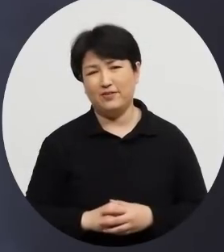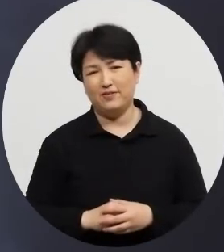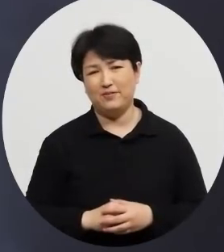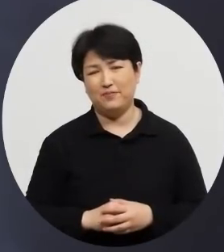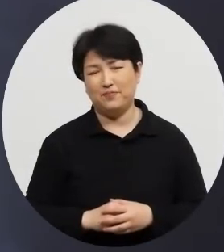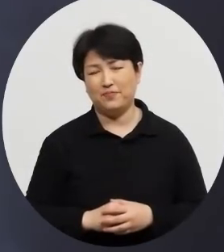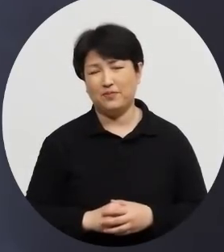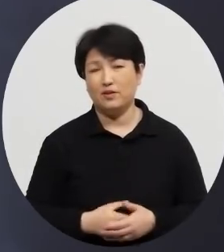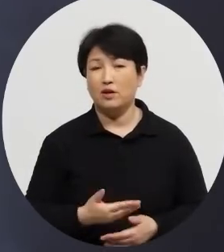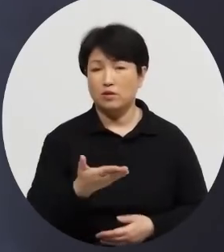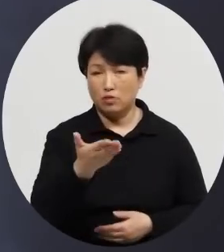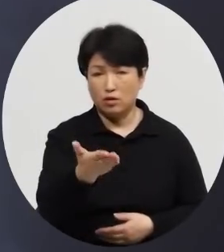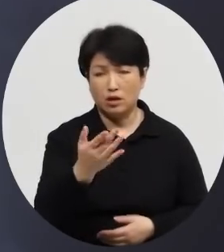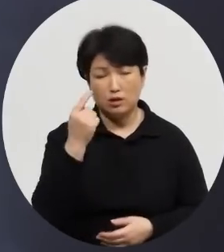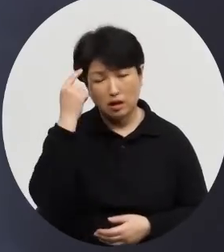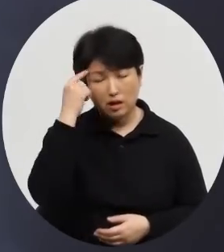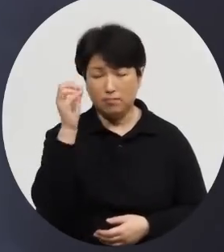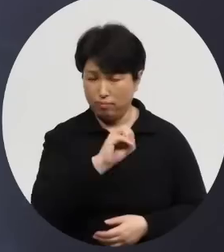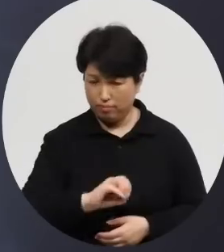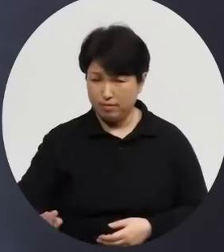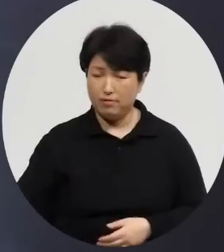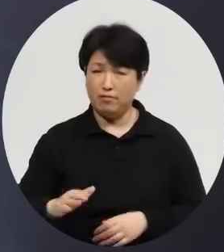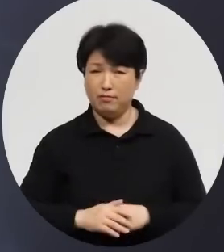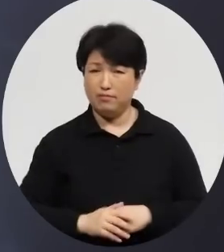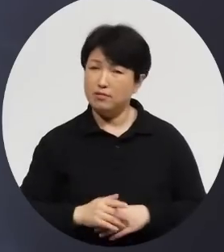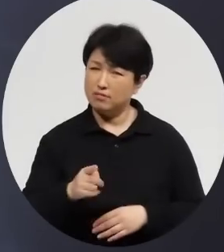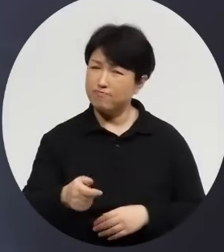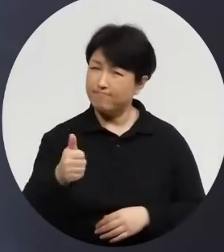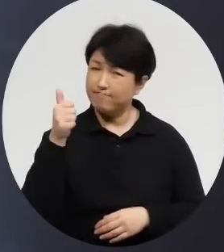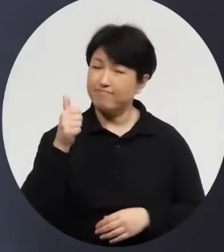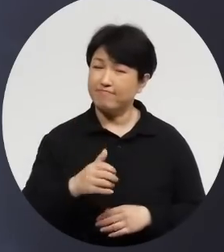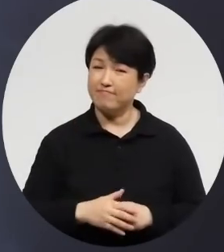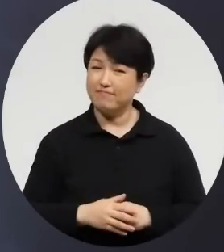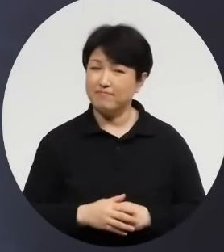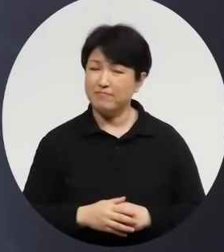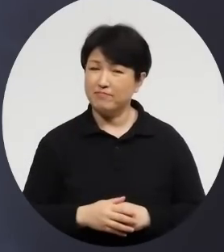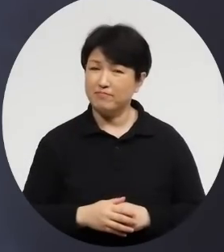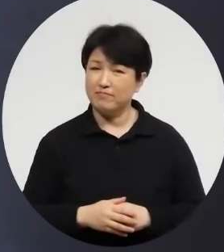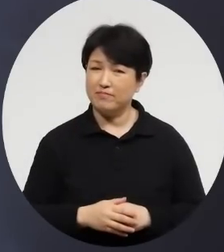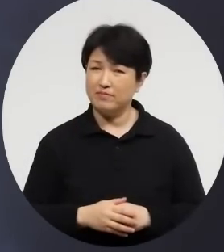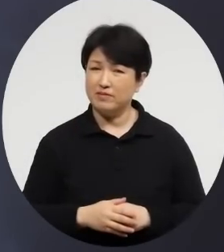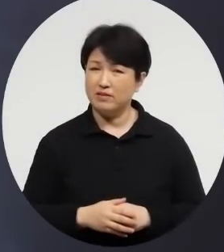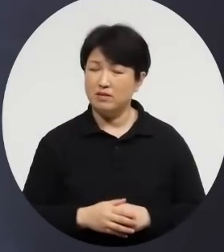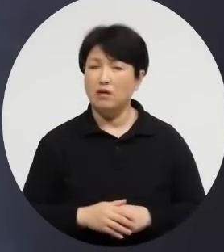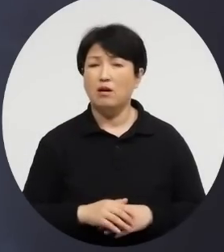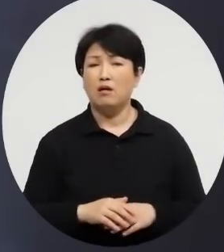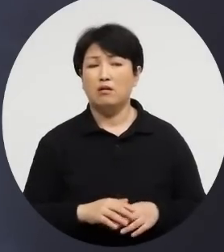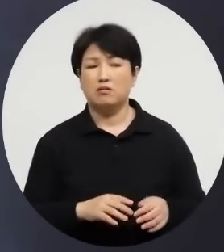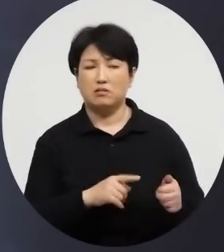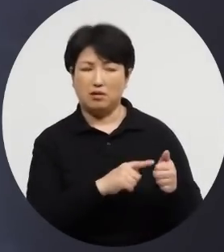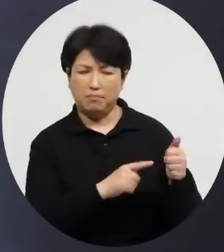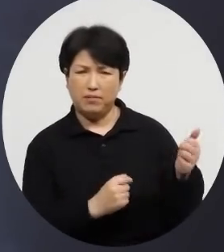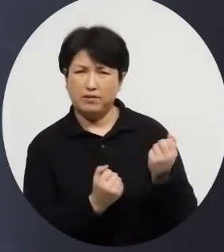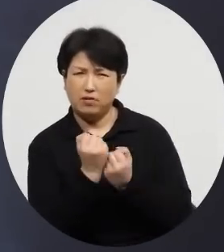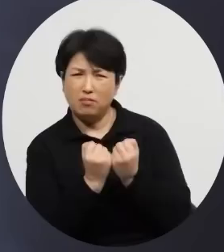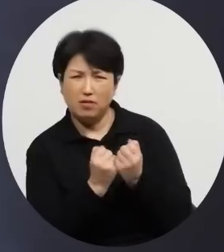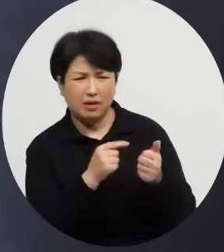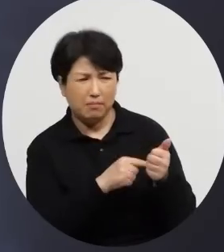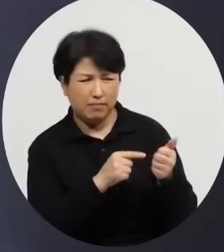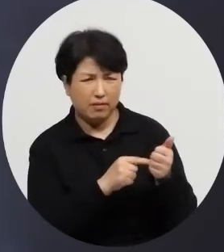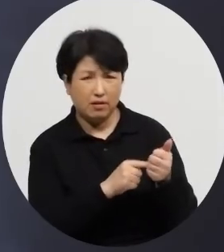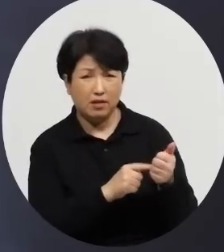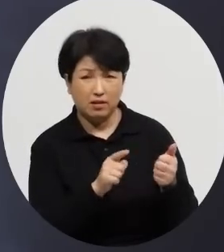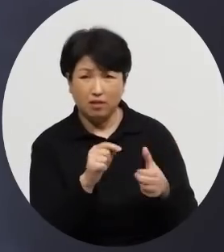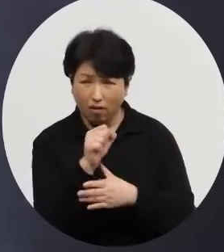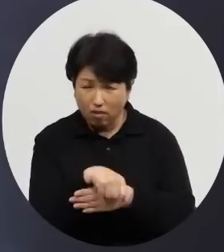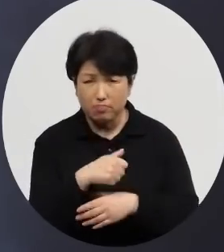그러니까 자기 생각을 좀 내려놓는 게더 낫지 않을까. 그게 안 되면 남편 설득은 어렵습니다. 남편이